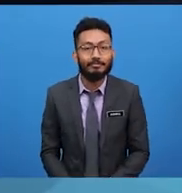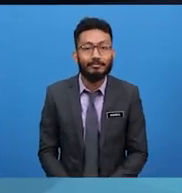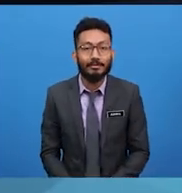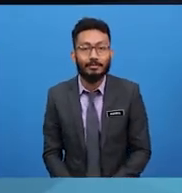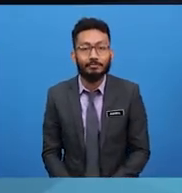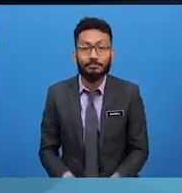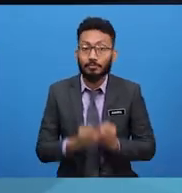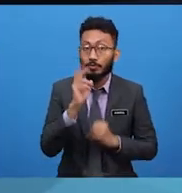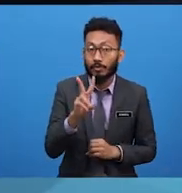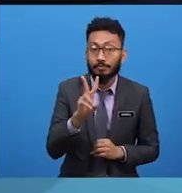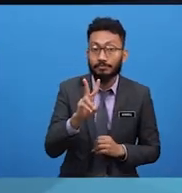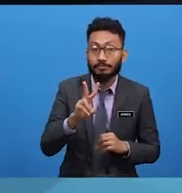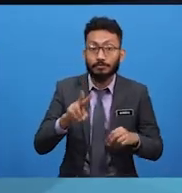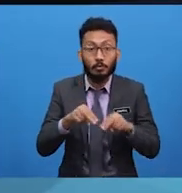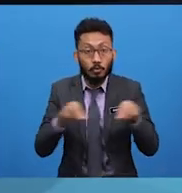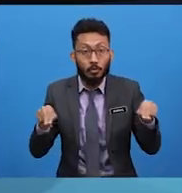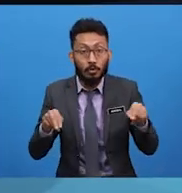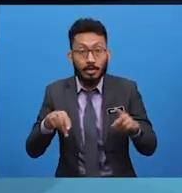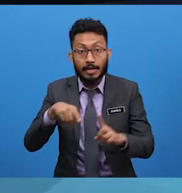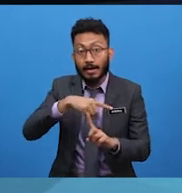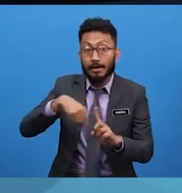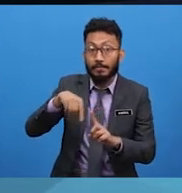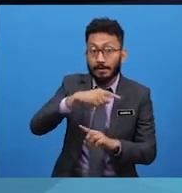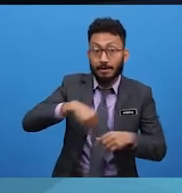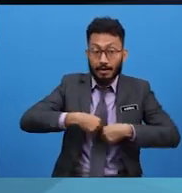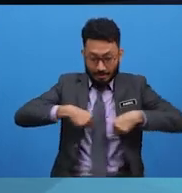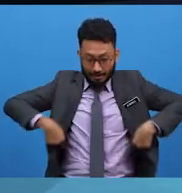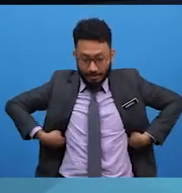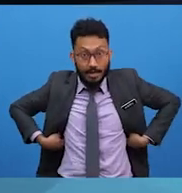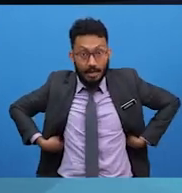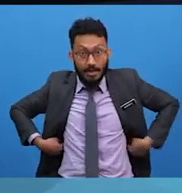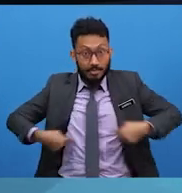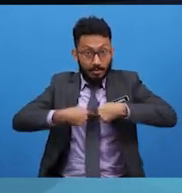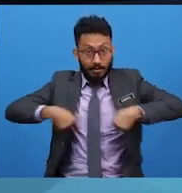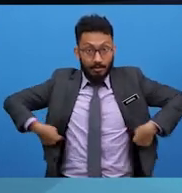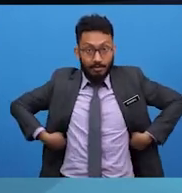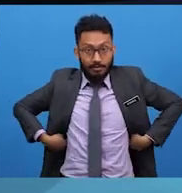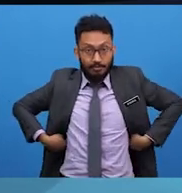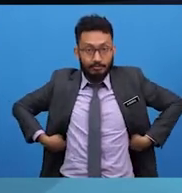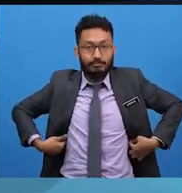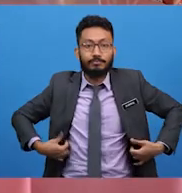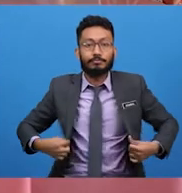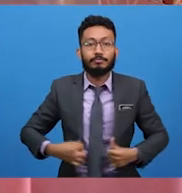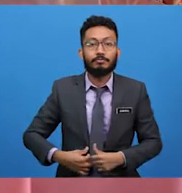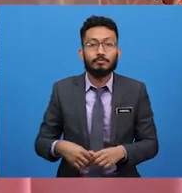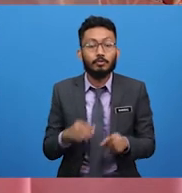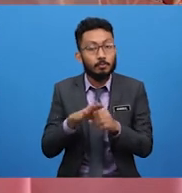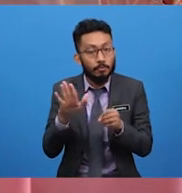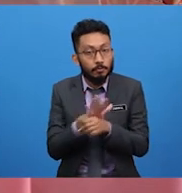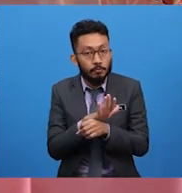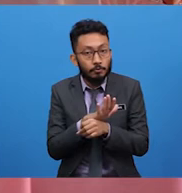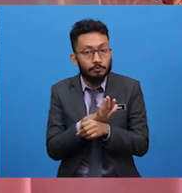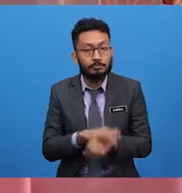Ketiga, ukuran bahagian keliling dada. Ukur bahagian keliling dada yang paling penuh.